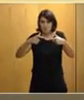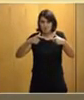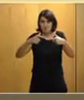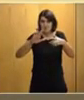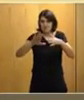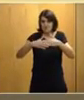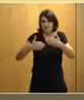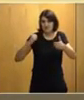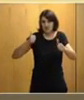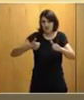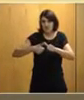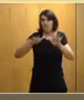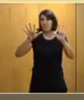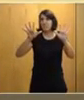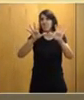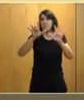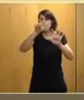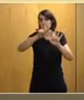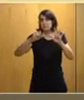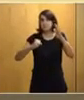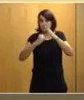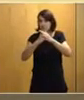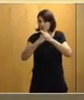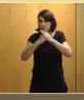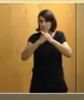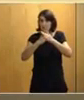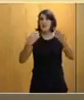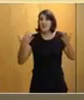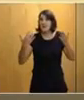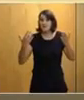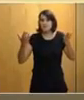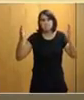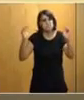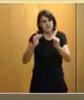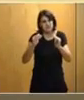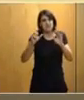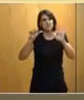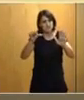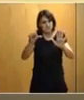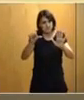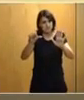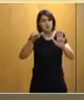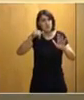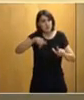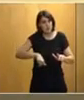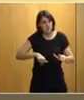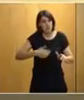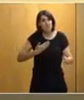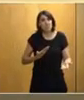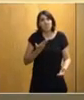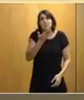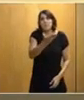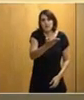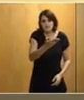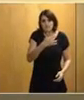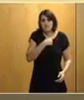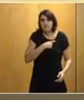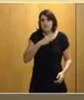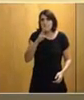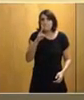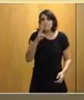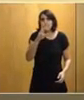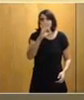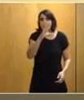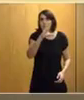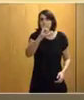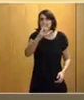està fixat en 10 a tot Catalunya, per a 6. Això són mesures que avui es portaran en el Procicat per